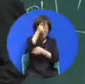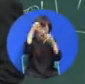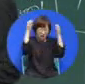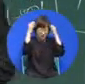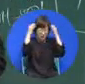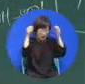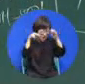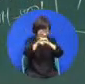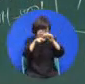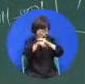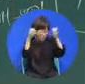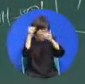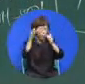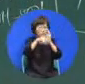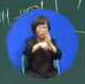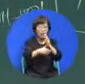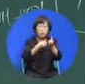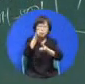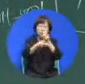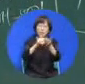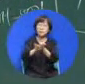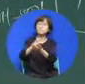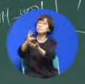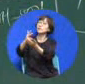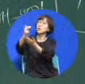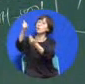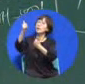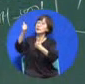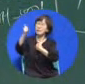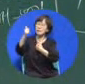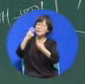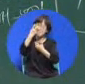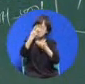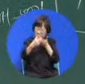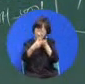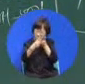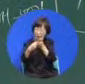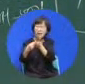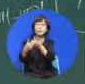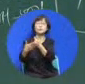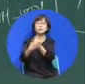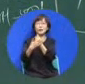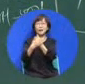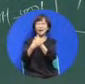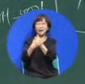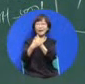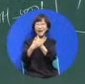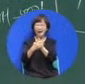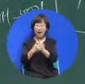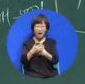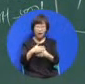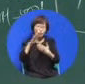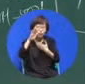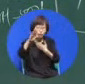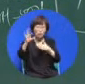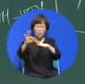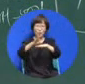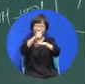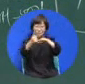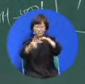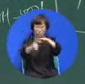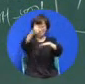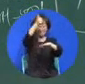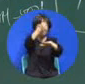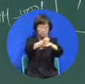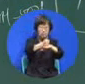running away before becoming the king, he said, "The Lord is 했습니까? my shepherd; I shall not be in want." Then what did he say after becoming the king? 여호와가 나의 왕이시다 그랬어요. The